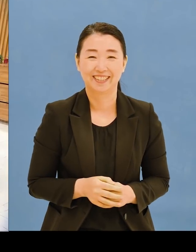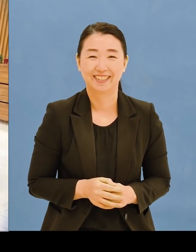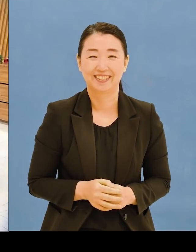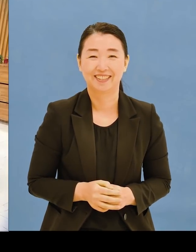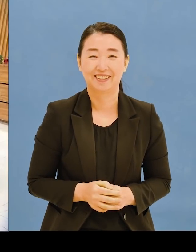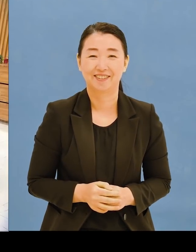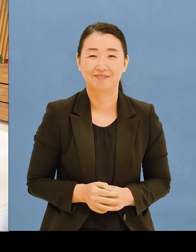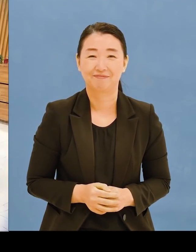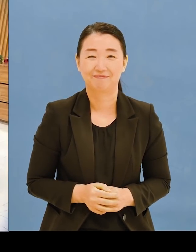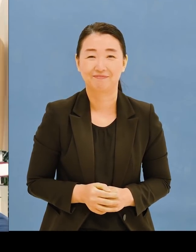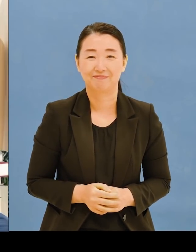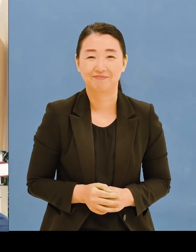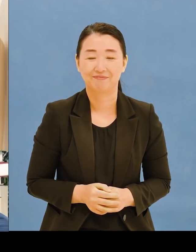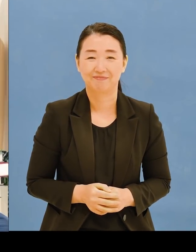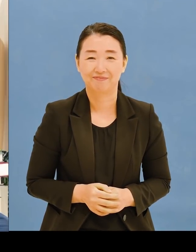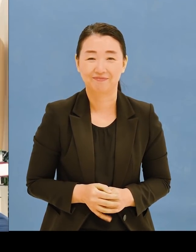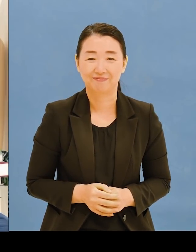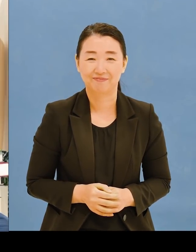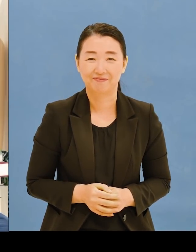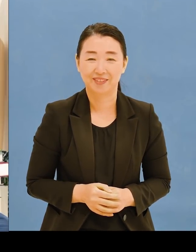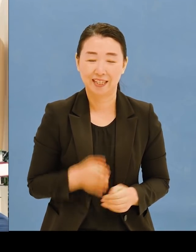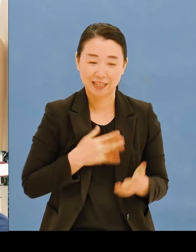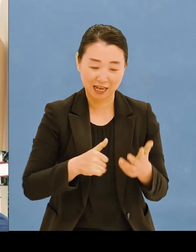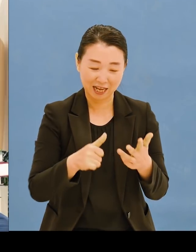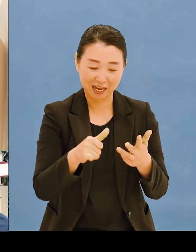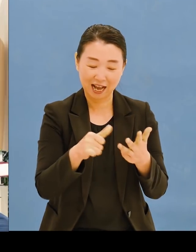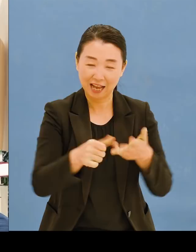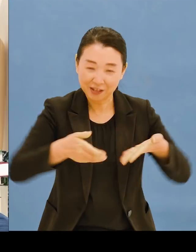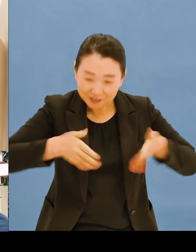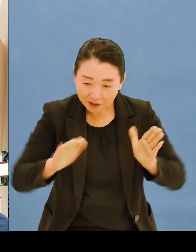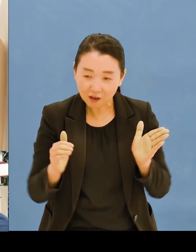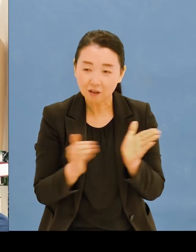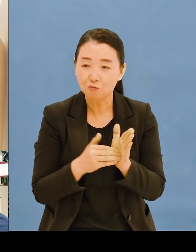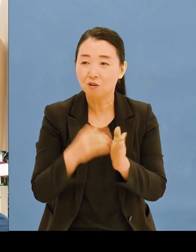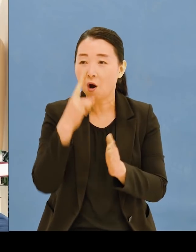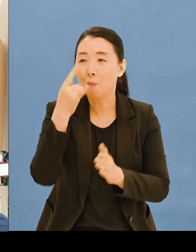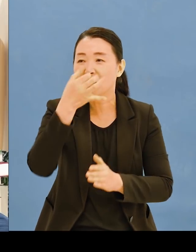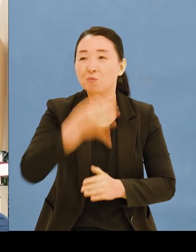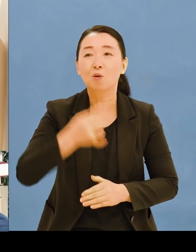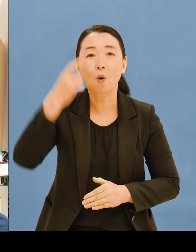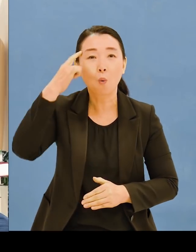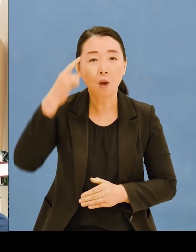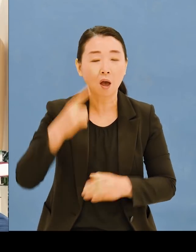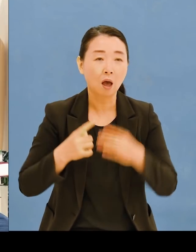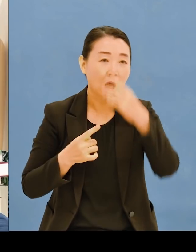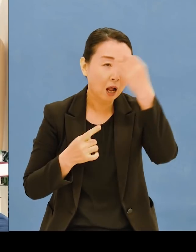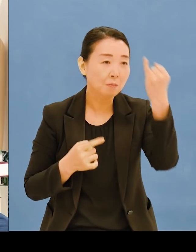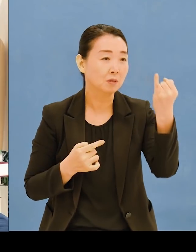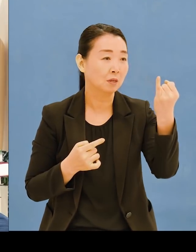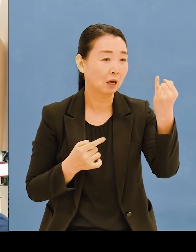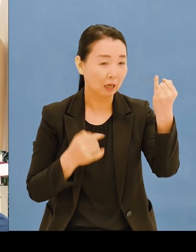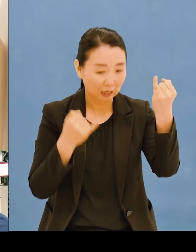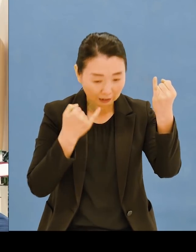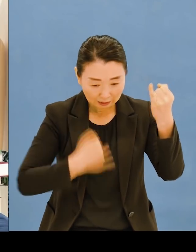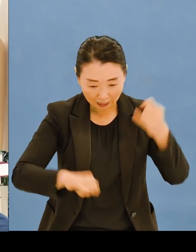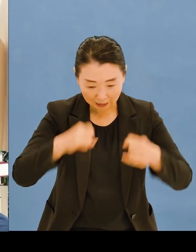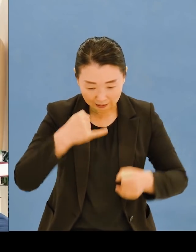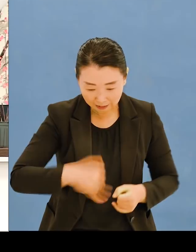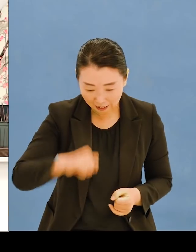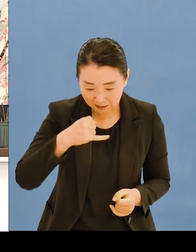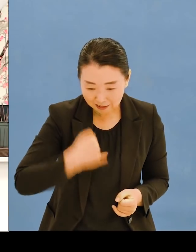저를 오고 보기까지 했겠네. 저를 보기까지 저희 어머니가 근데 너무 힘드셨어요. 왜냐하면 할머니가 계속 낳는 아이들마다